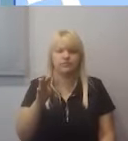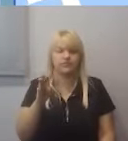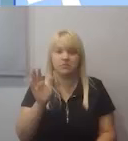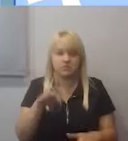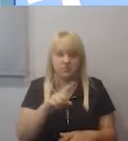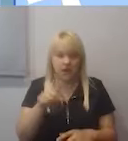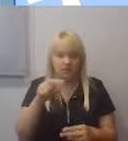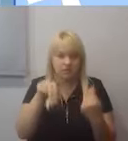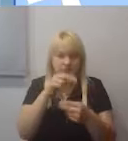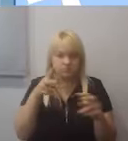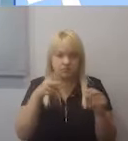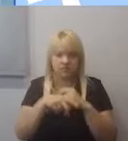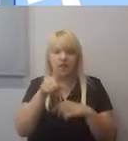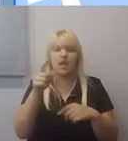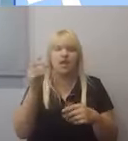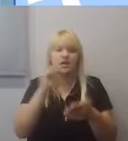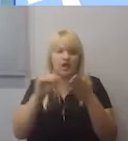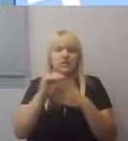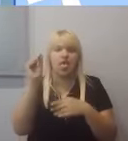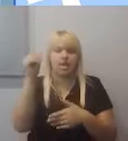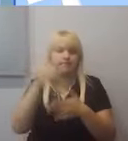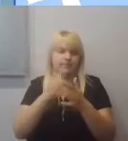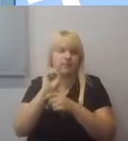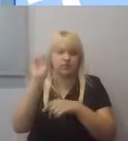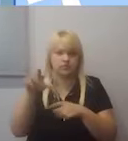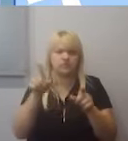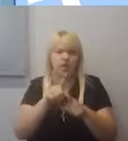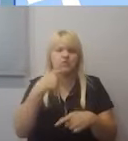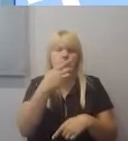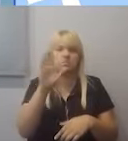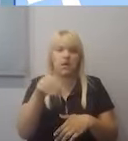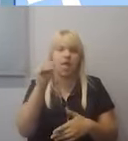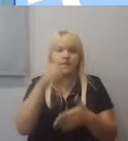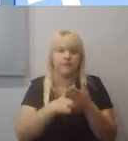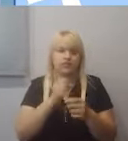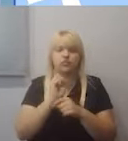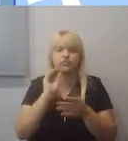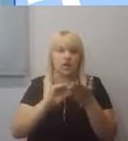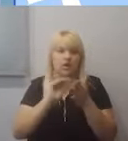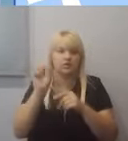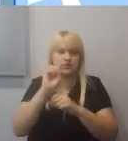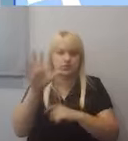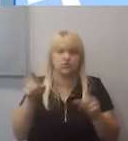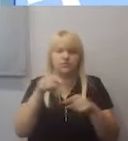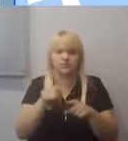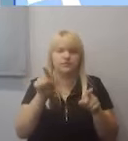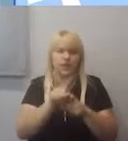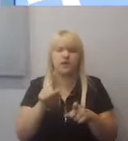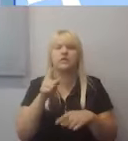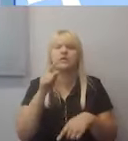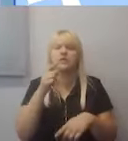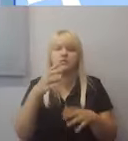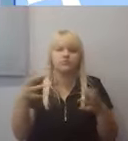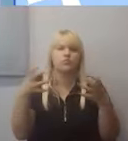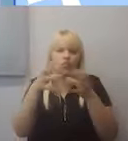rakstiet e-pastu un starp citu par e-pastu rakstīšanu te mums ir jāatkodē visiem kopā vēlreiz viens viens nosaukums